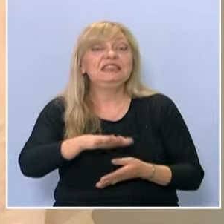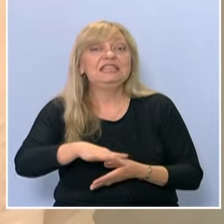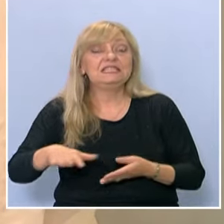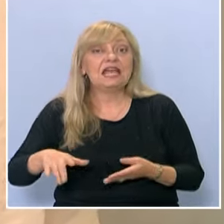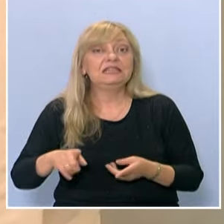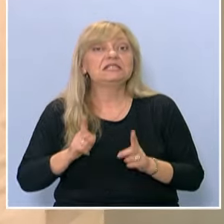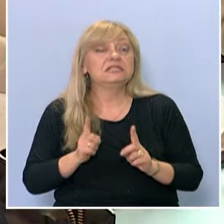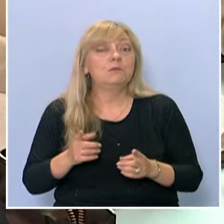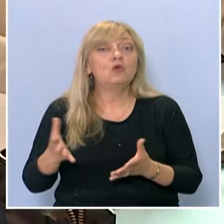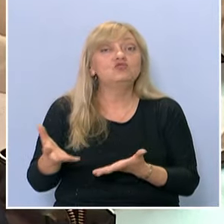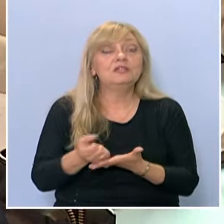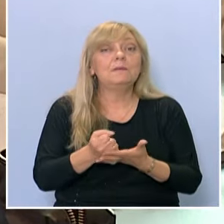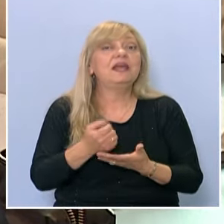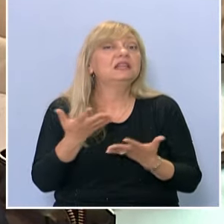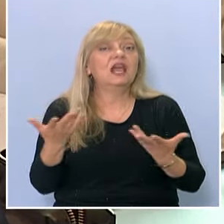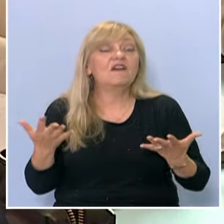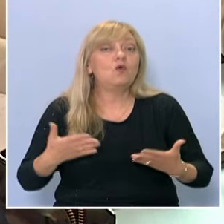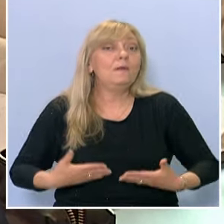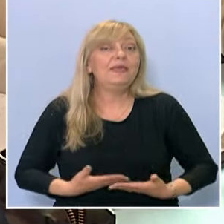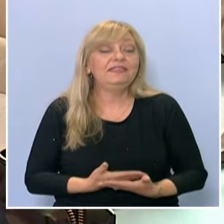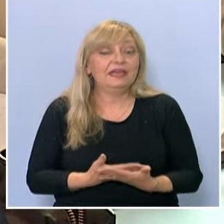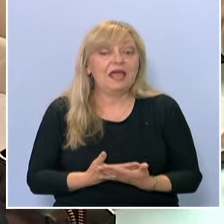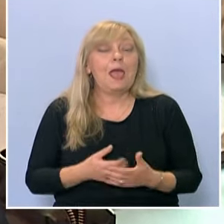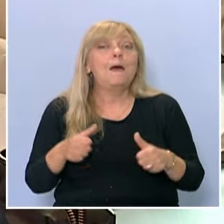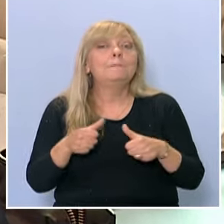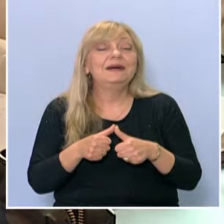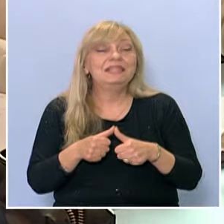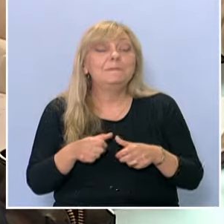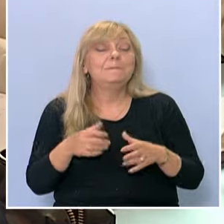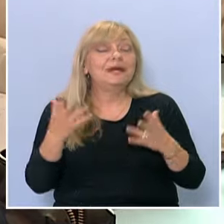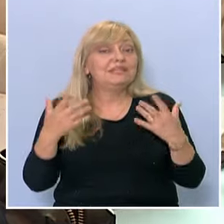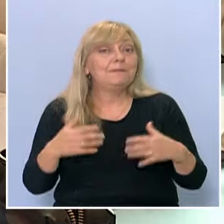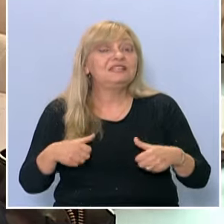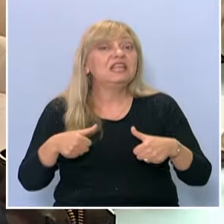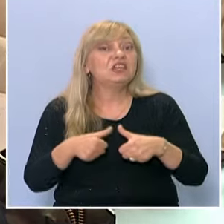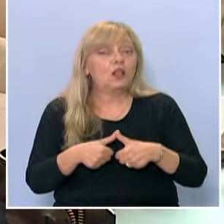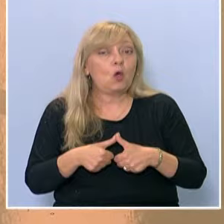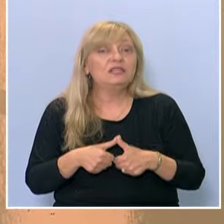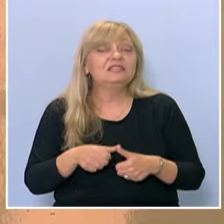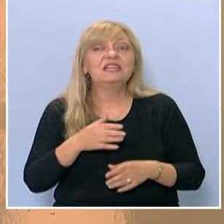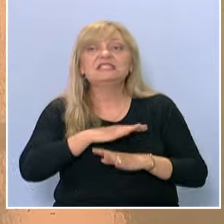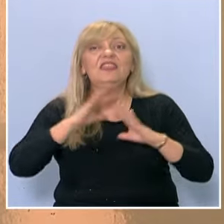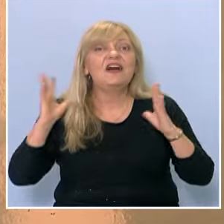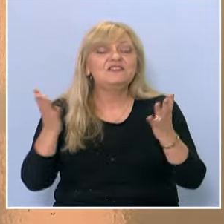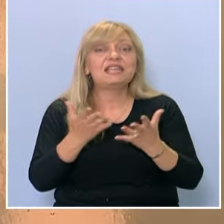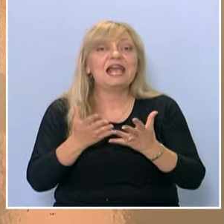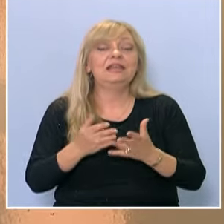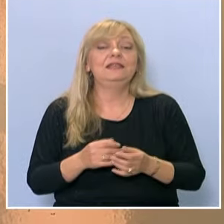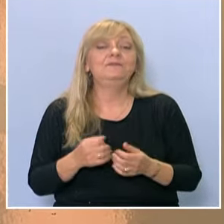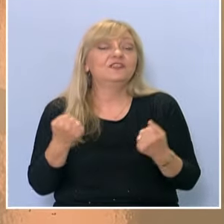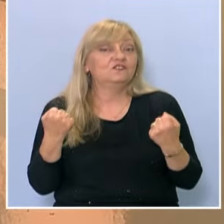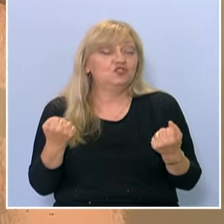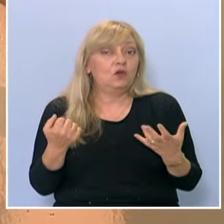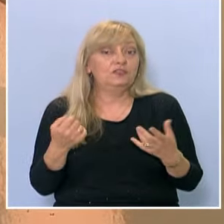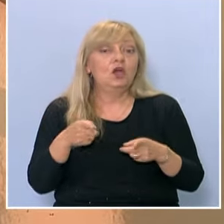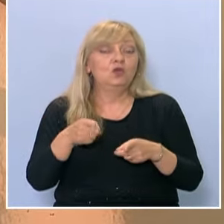какво му е интересно. Математиката и логиката са навсякъде в живота и помагат да се справим с всякакви проблеми. Това знаят и младите надежди на